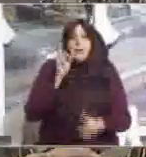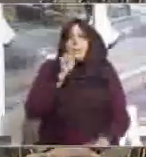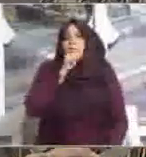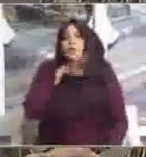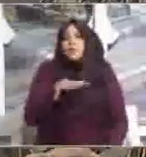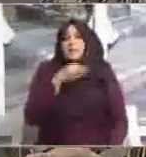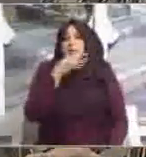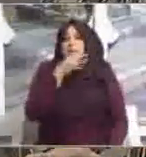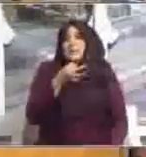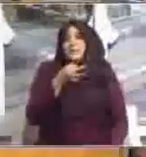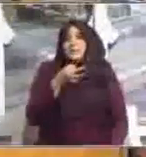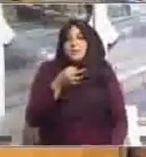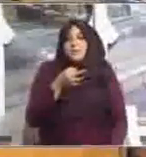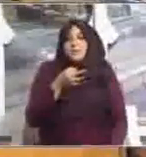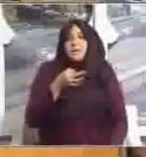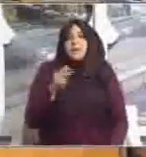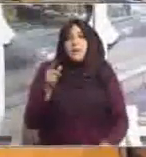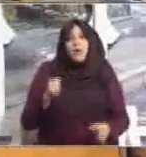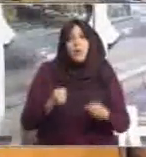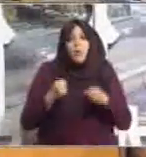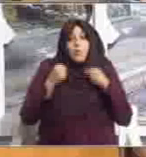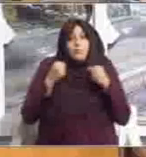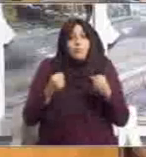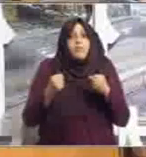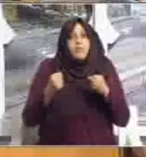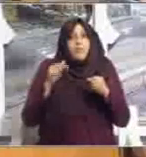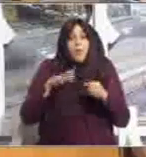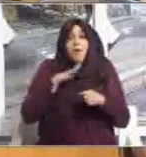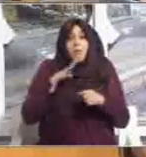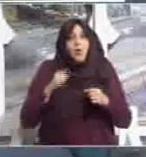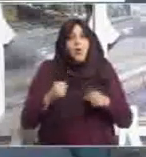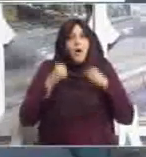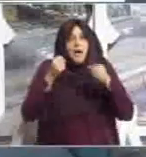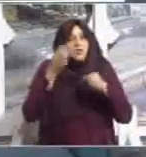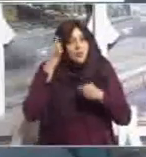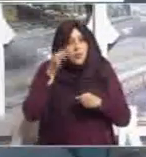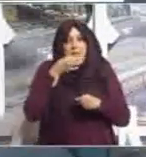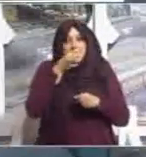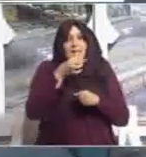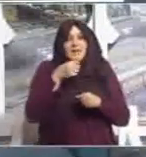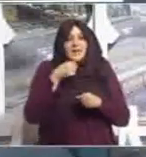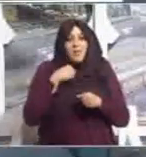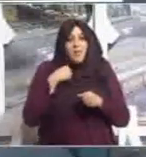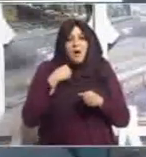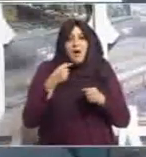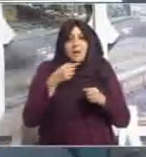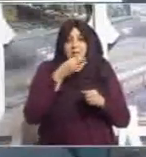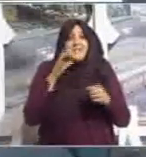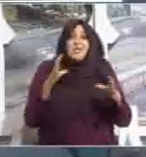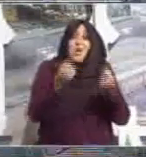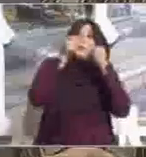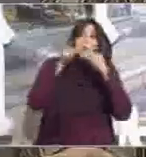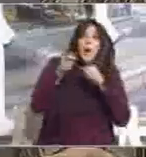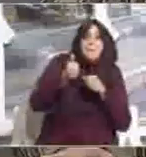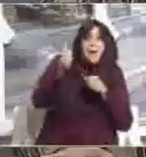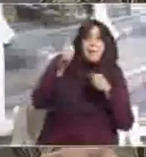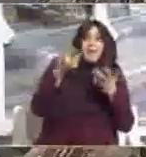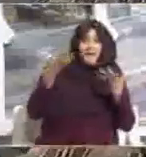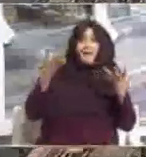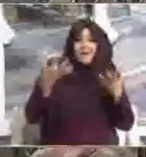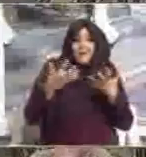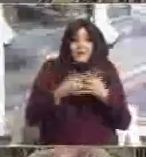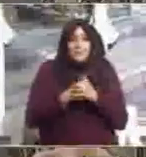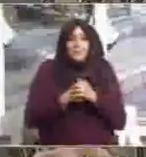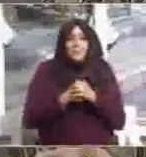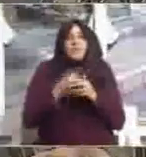صلى الله عليه وسلم باش يقول هذا الكلام، الشجاعة قوة كبيرة جدا. قوة يعني سلك عمرك. نعم صح.